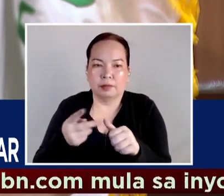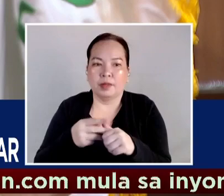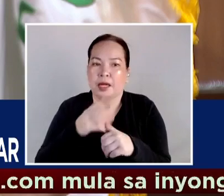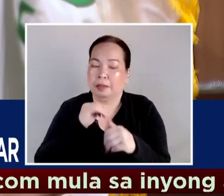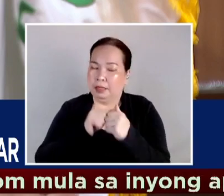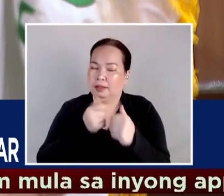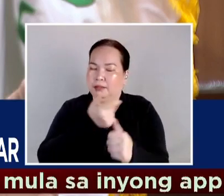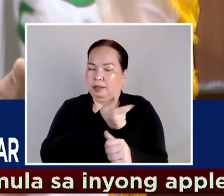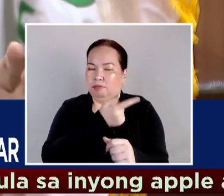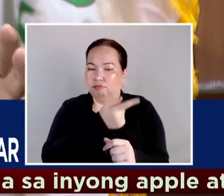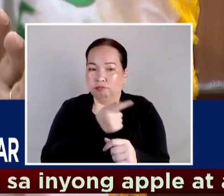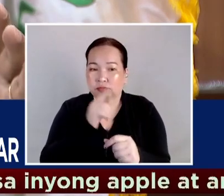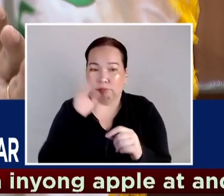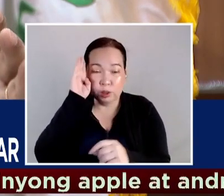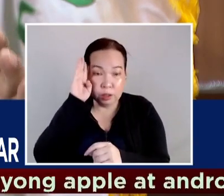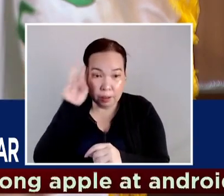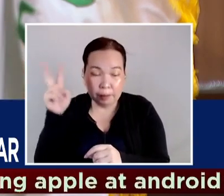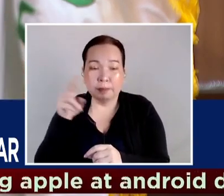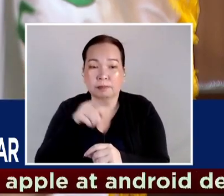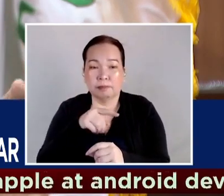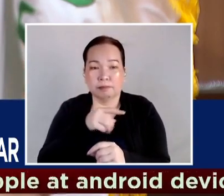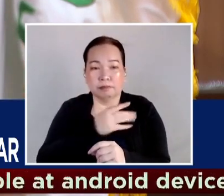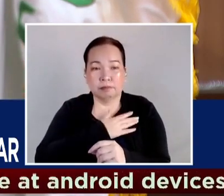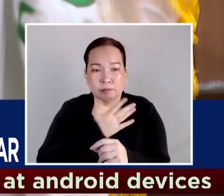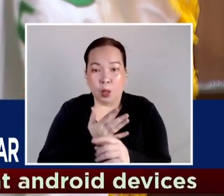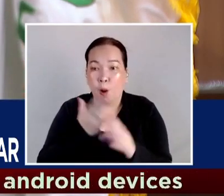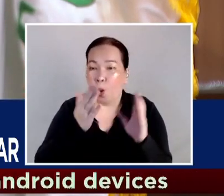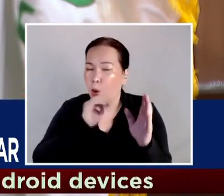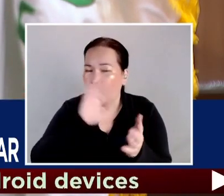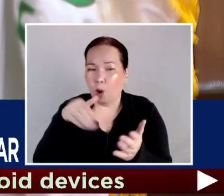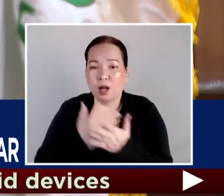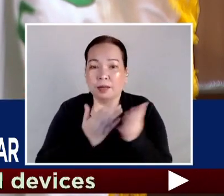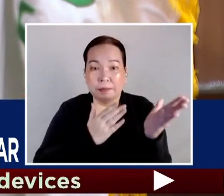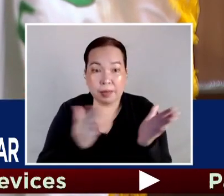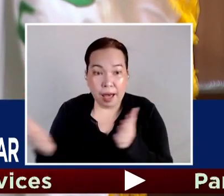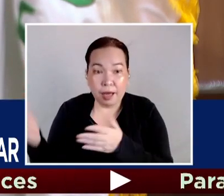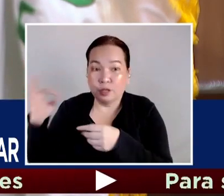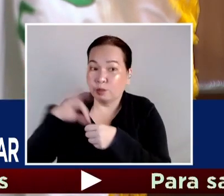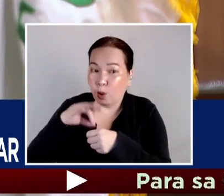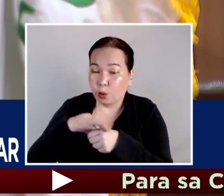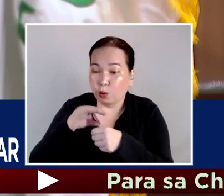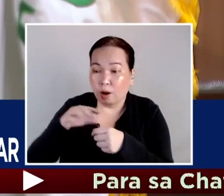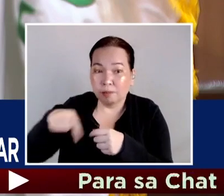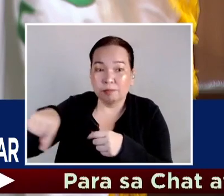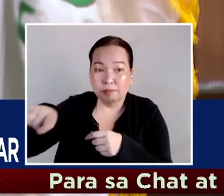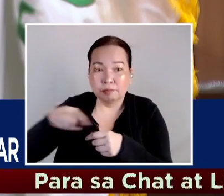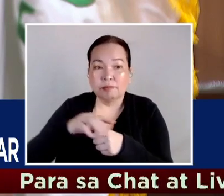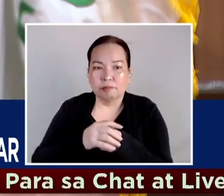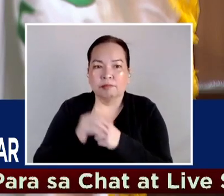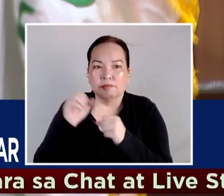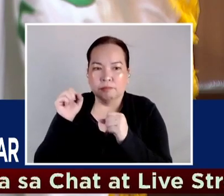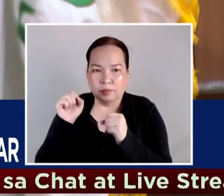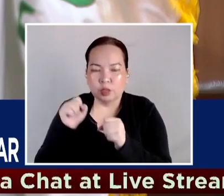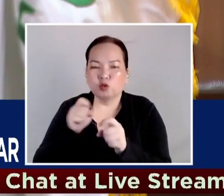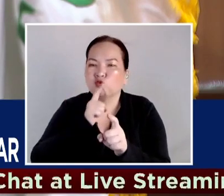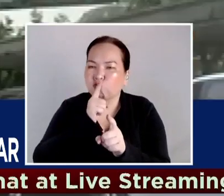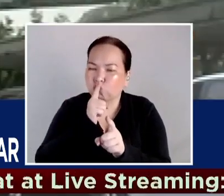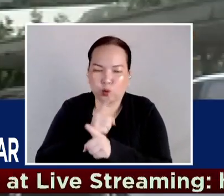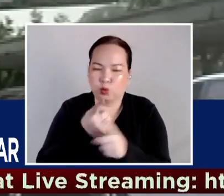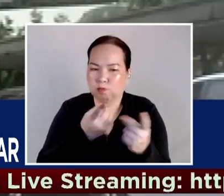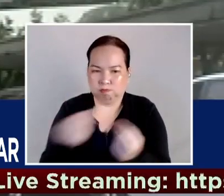that the plans and programs of the sector are the real plans and